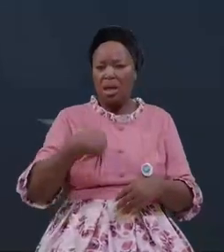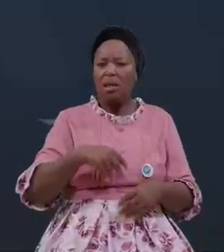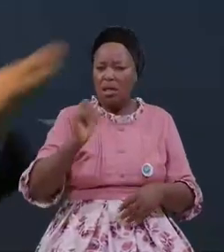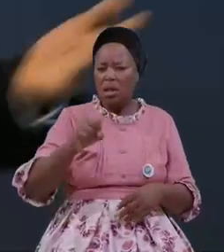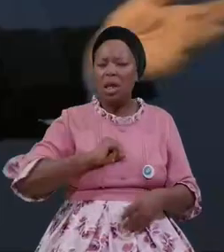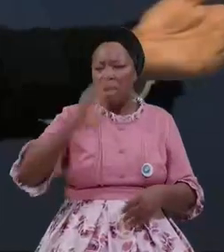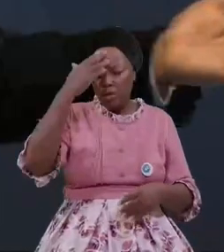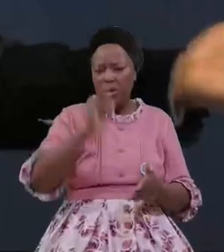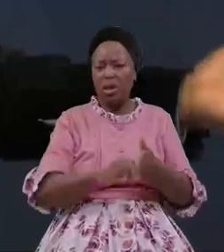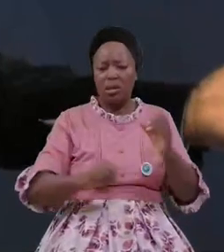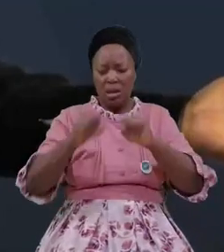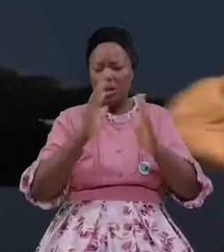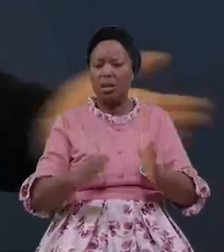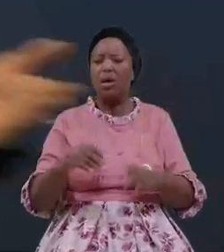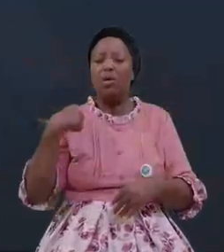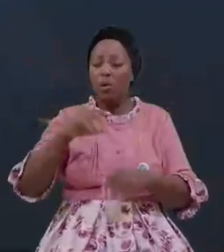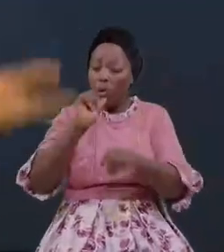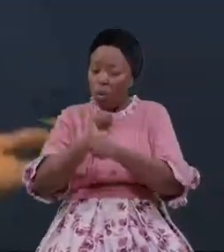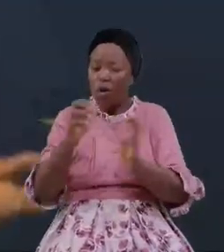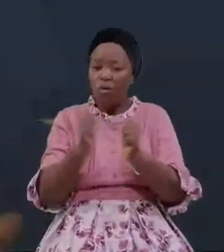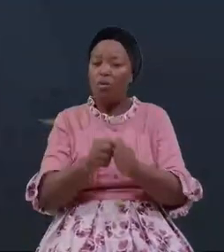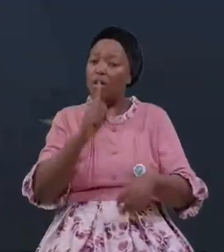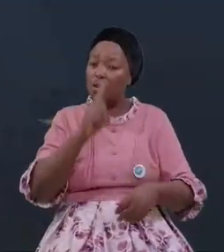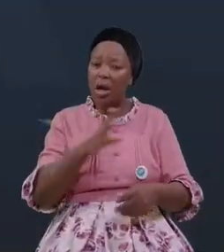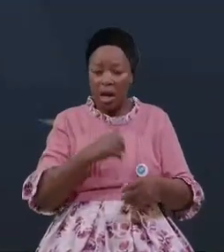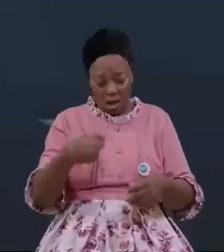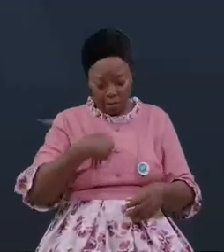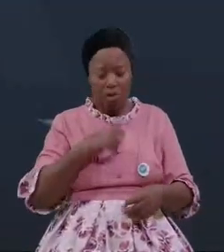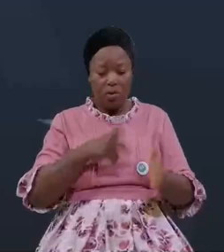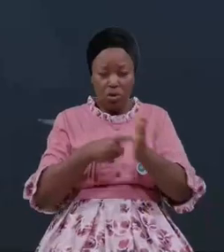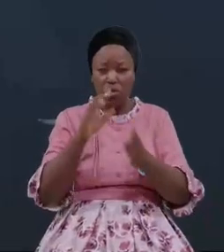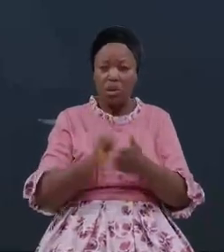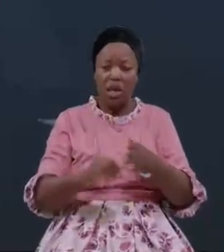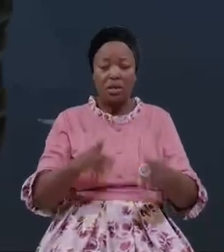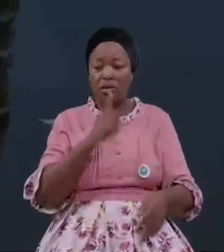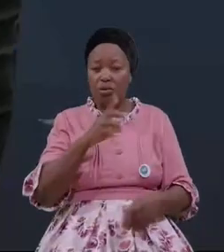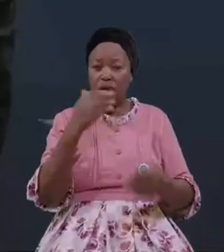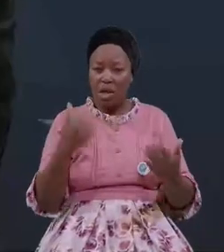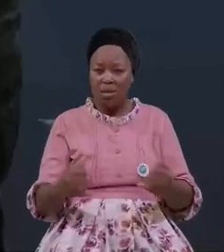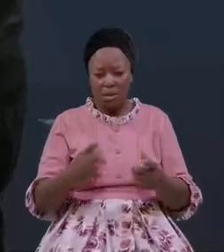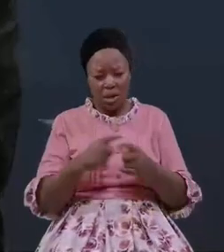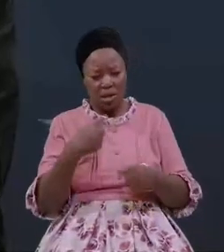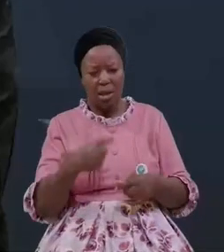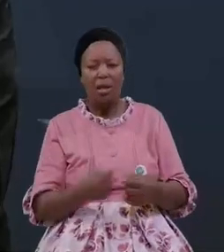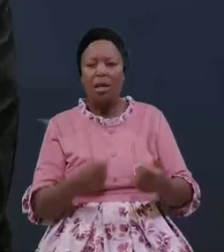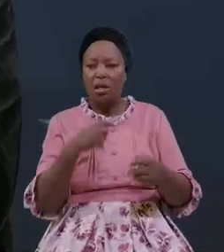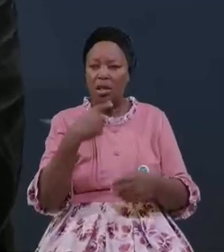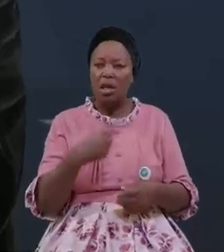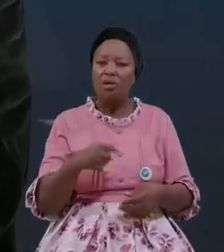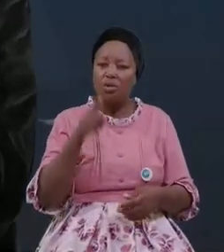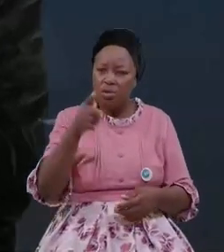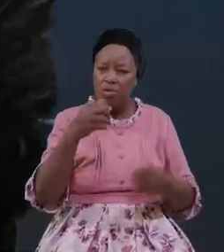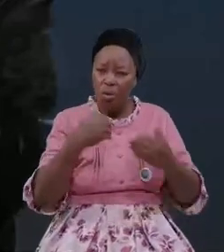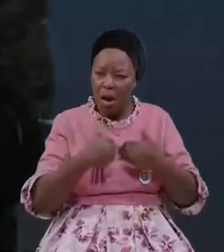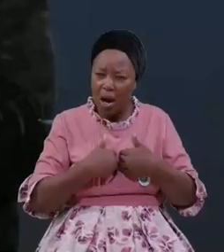ouais oh je comprends oui les scientifiques fille agissent avec la vérité je vous montre maintenant la vérité et la preuve